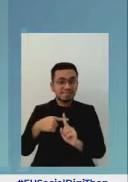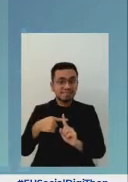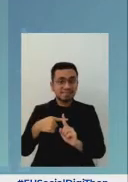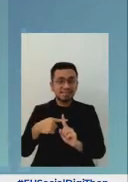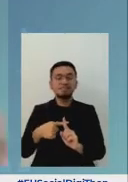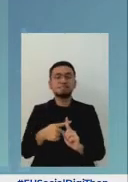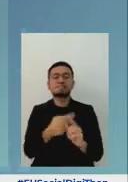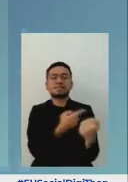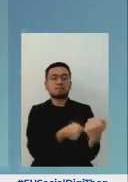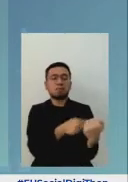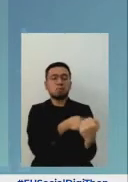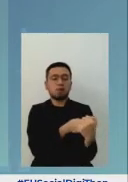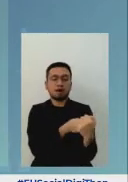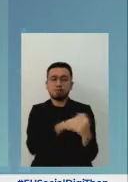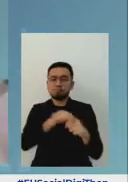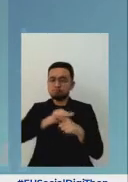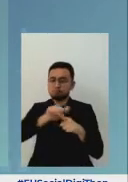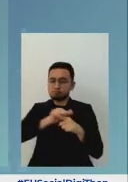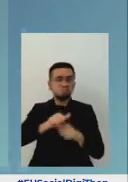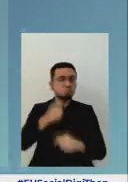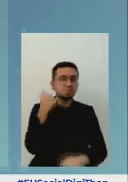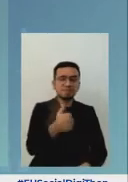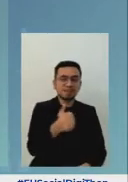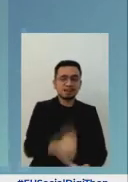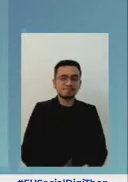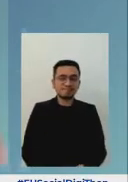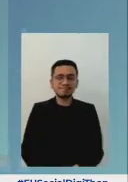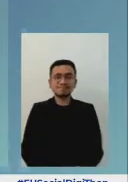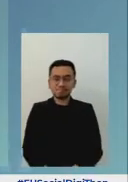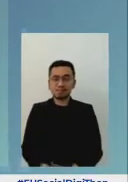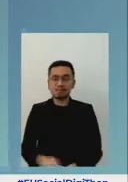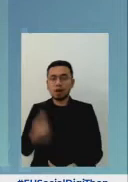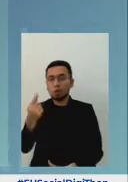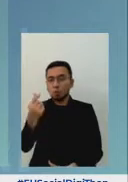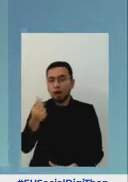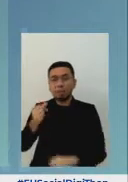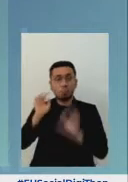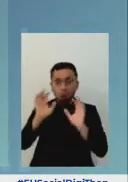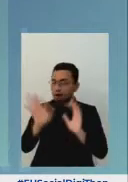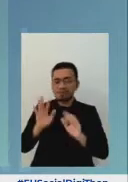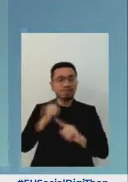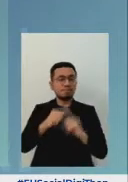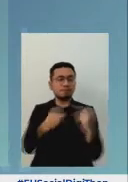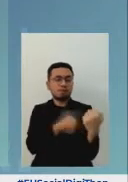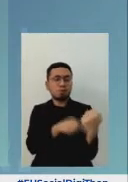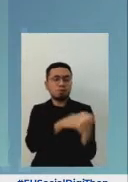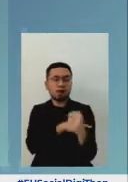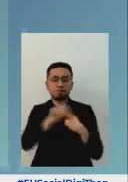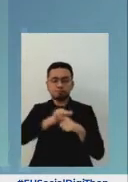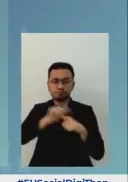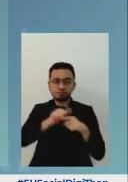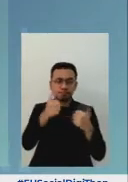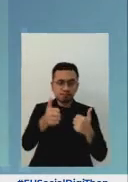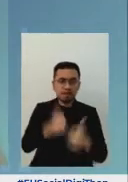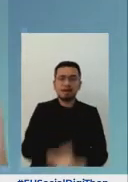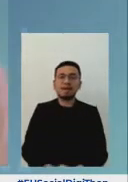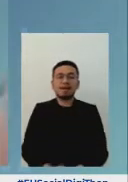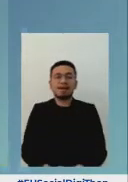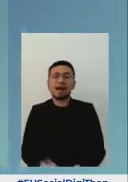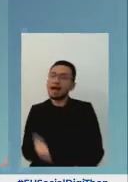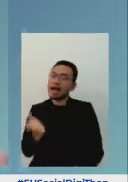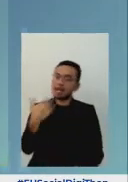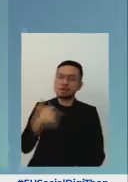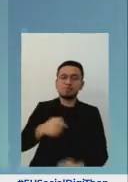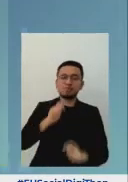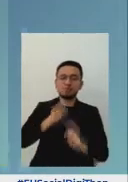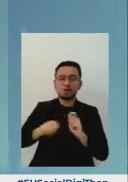skillnya. Wow, keren banget kan? Nggak cuma dapat hadiah, tapi update skill, kemudian wujudkan proposal menjadi yang